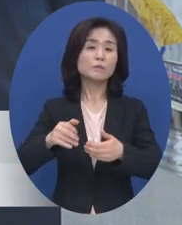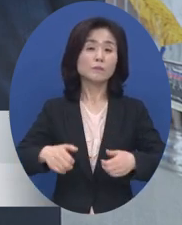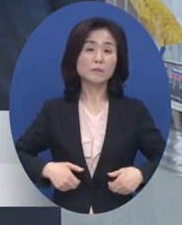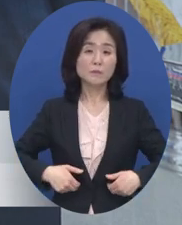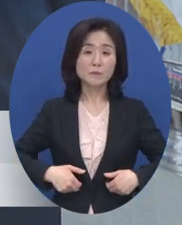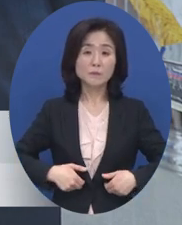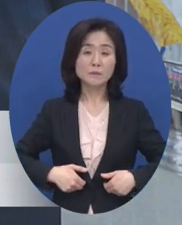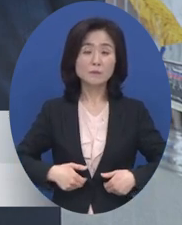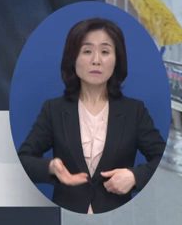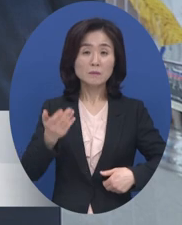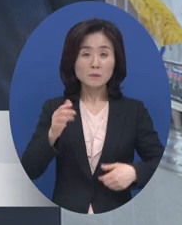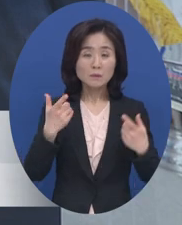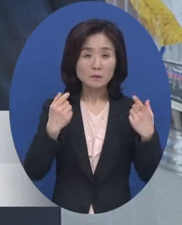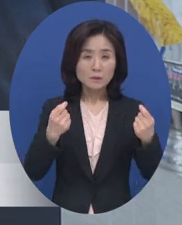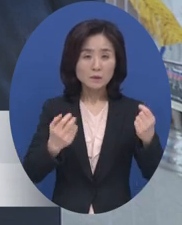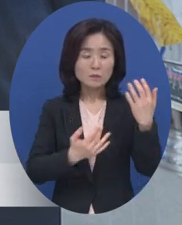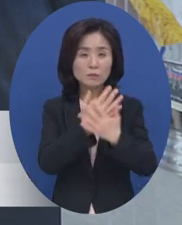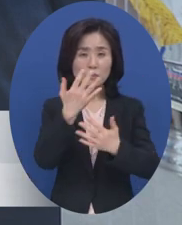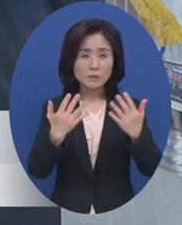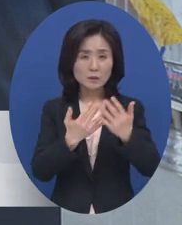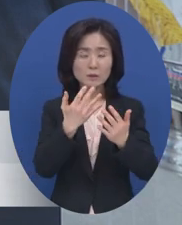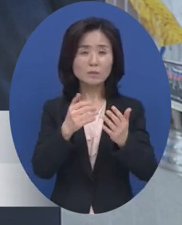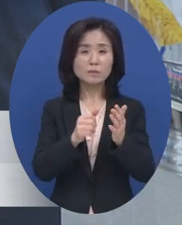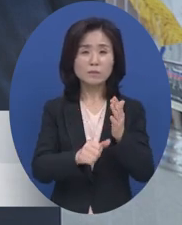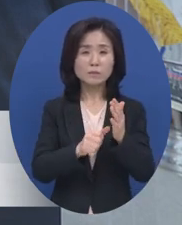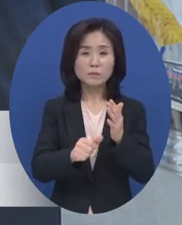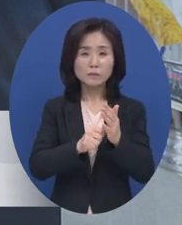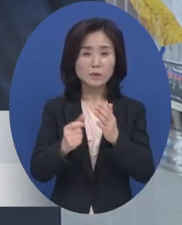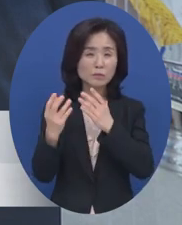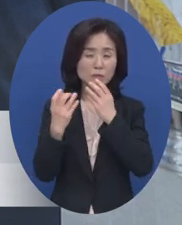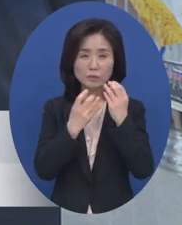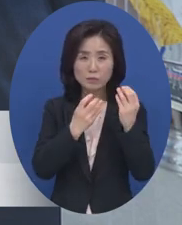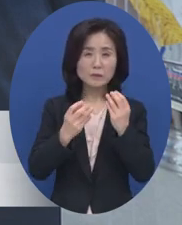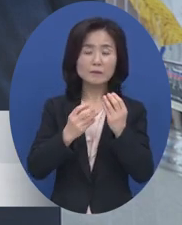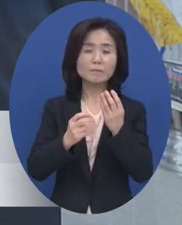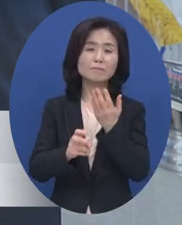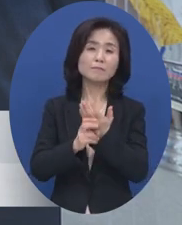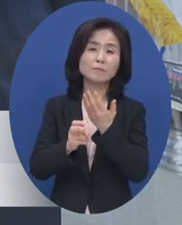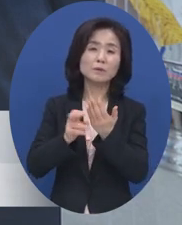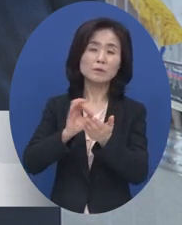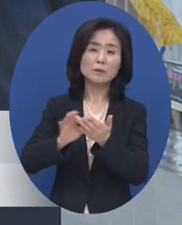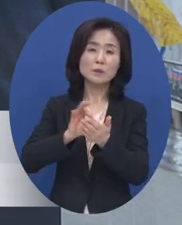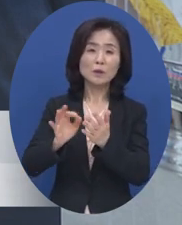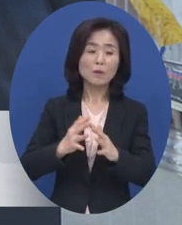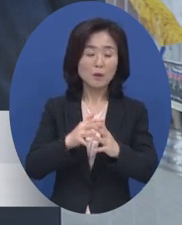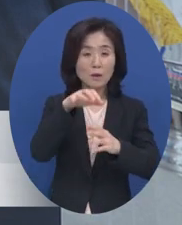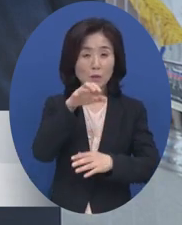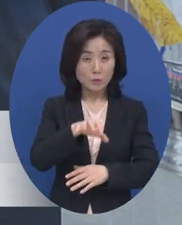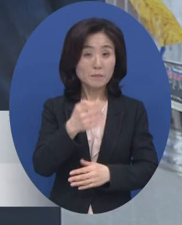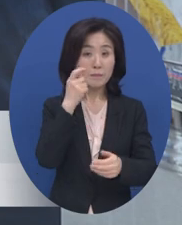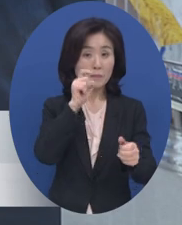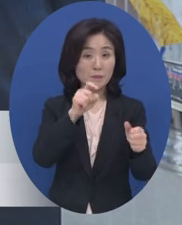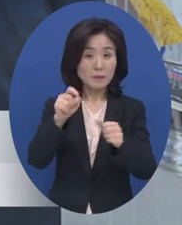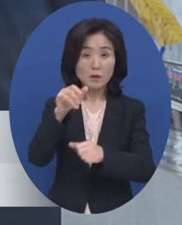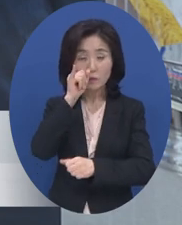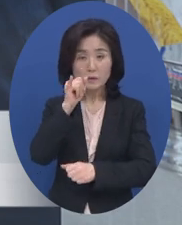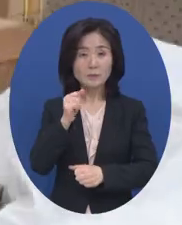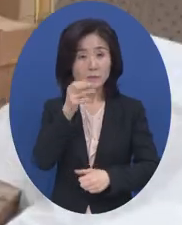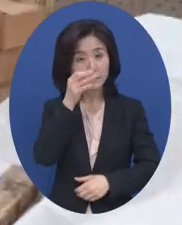화재 위험 물질을 불법으로 무분별하게 사용한 대형 공사 현장들이 적발됐습니다. 현장 함께 보시죠.